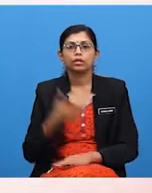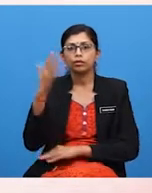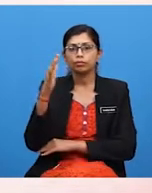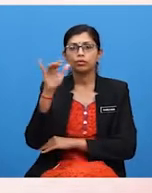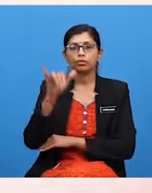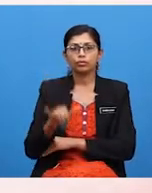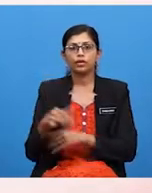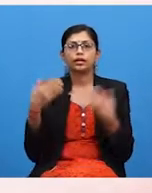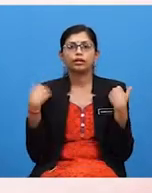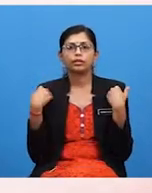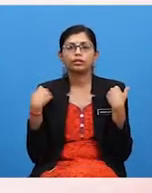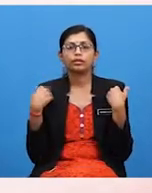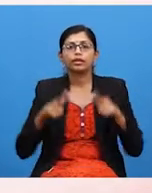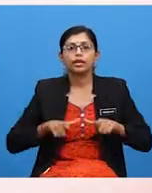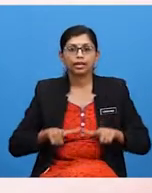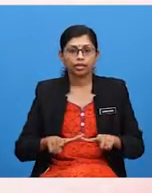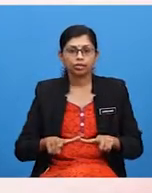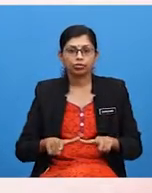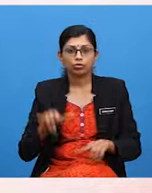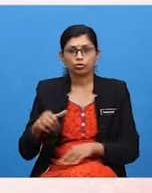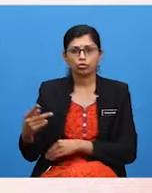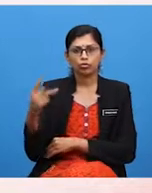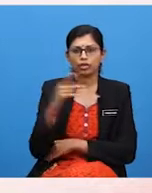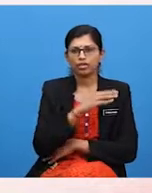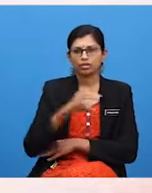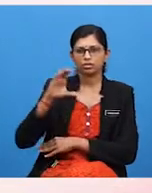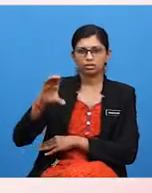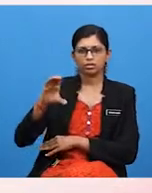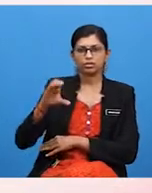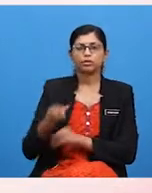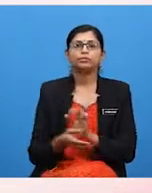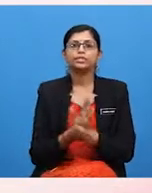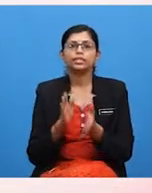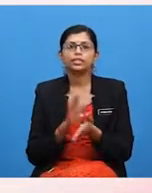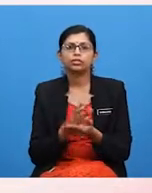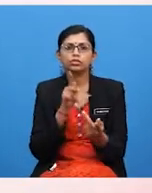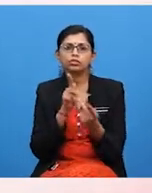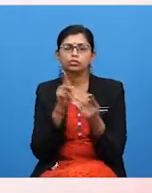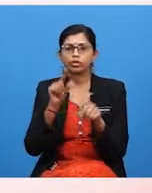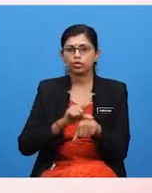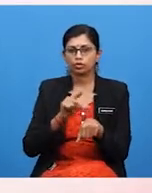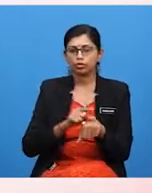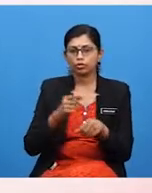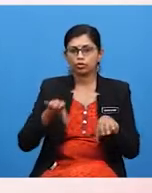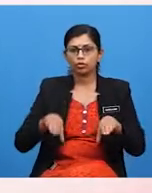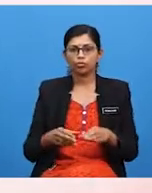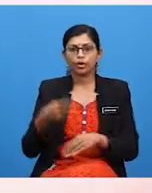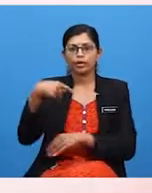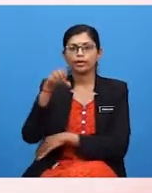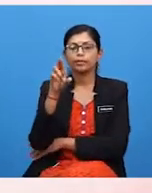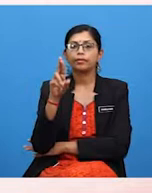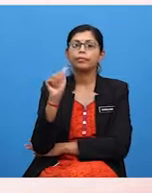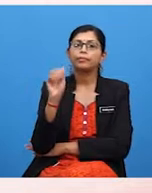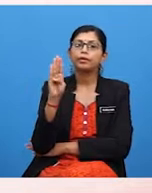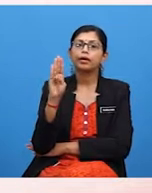Murid-murid, tumbuhan yang mengalami pertumbuhan sekunder mempunyai nilai ekonomi yang